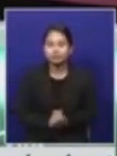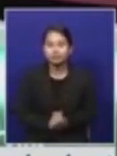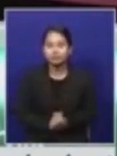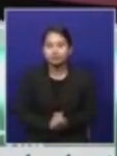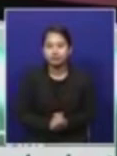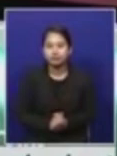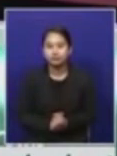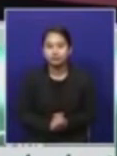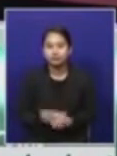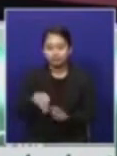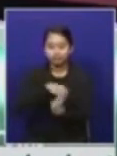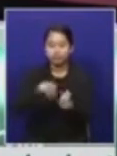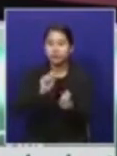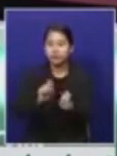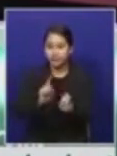และเศรษฐกิจก็อยากนำเสนอต่อท่านประธานผ่านท่านนายกมนตรีและปูเกี่ยวข้องผมและพรรคประชาจ้าขอเสนอให้โอนเงินสู่ตำบลเป็นผู้ตัดสินใจในการทำโครงการพัฒนาคุณภาพชีวิตและอาชีพระดับตำบล